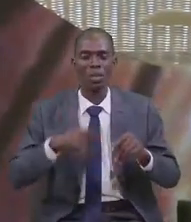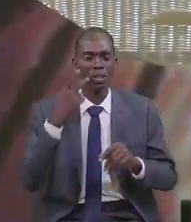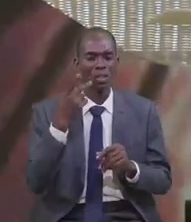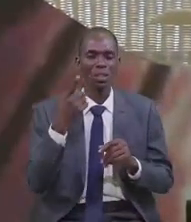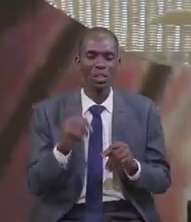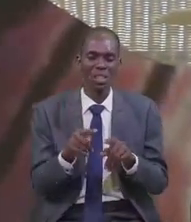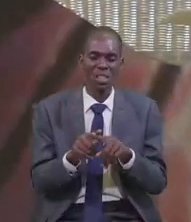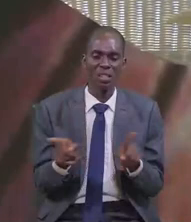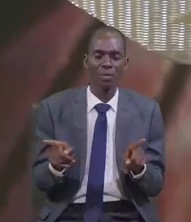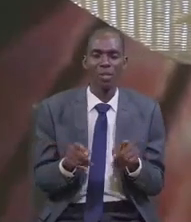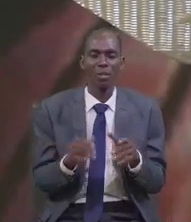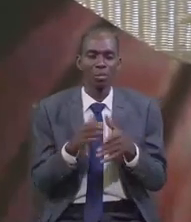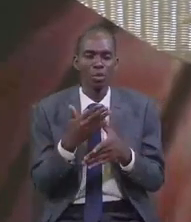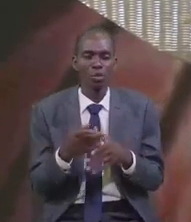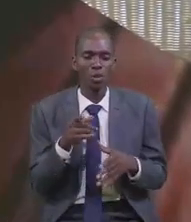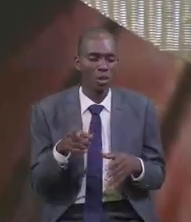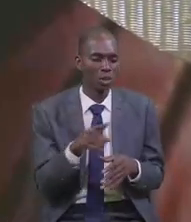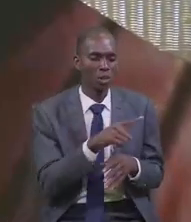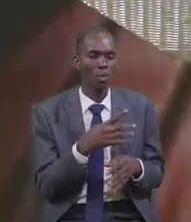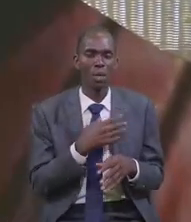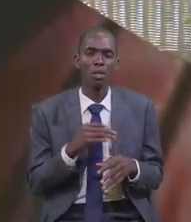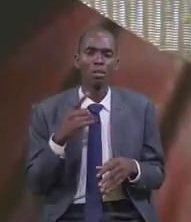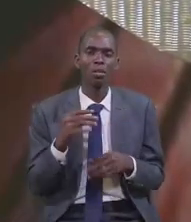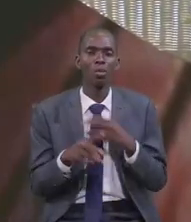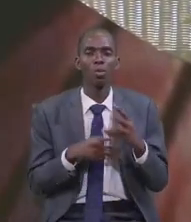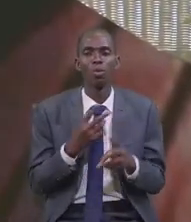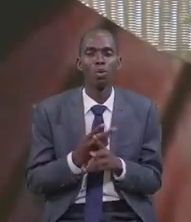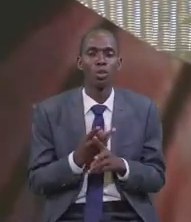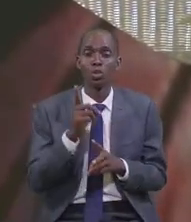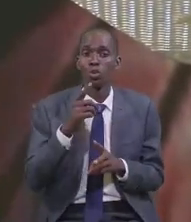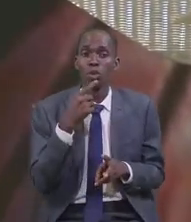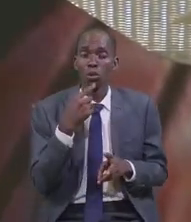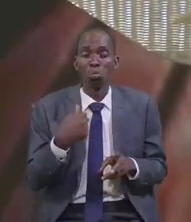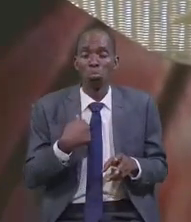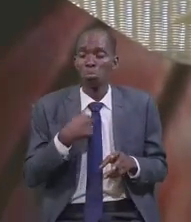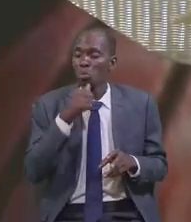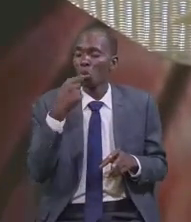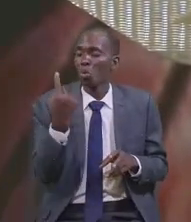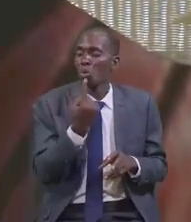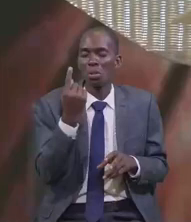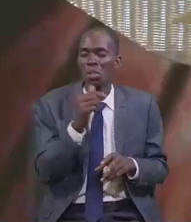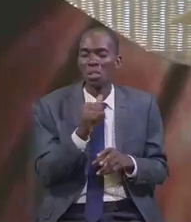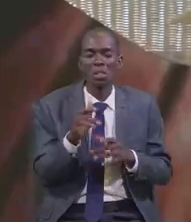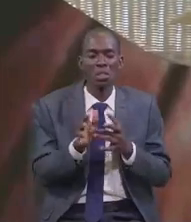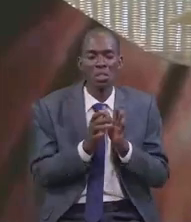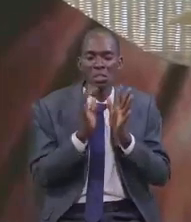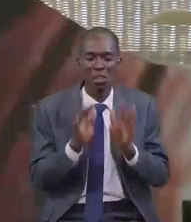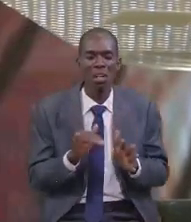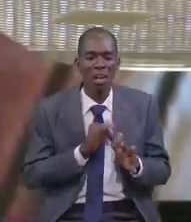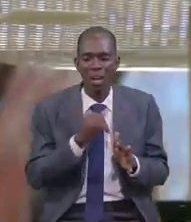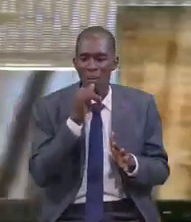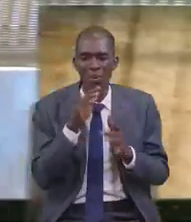dis que je ne suis pas un simple chrétien, un chrétien charnel, un chrétien superficiel, que